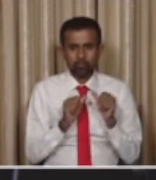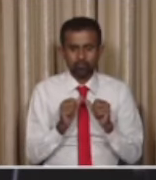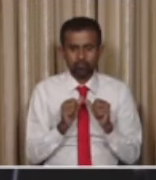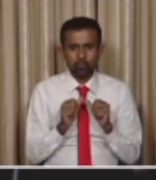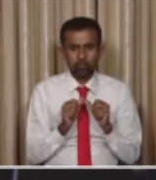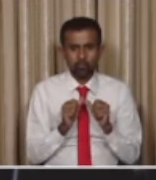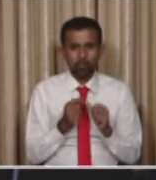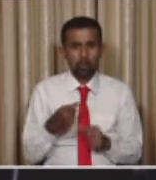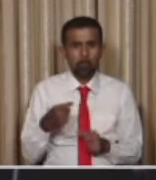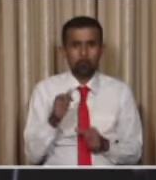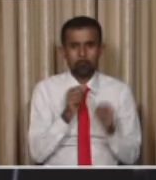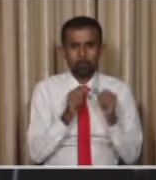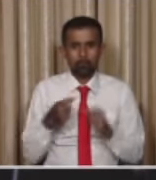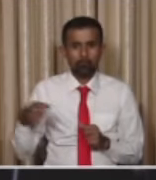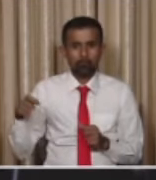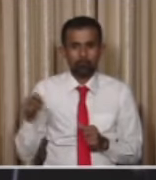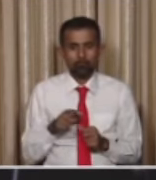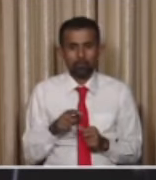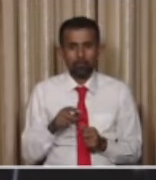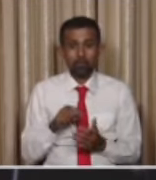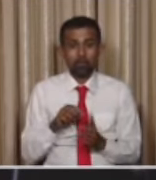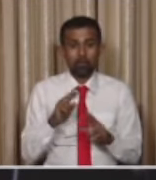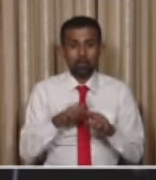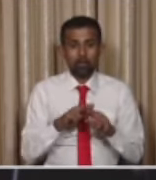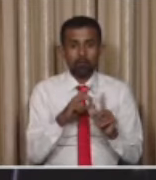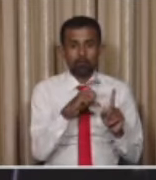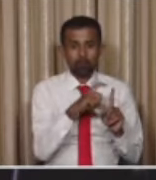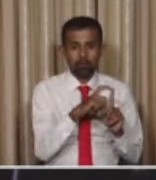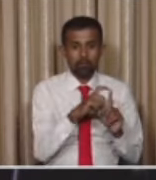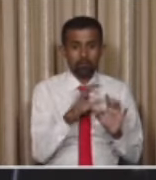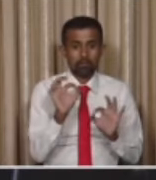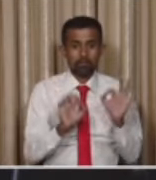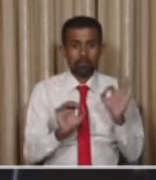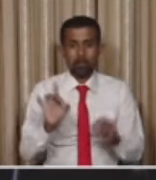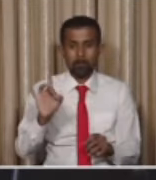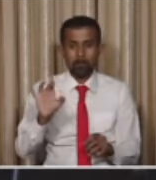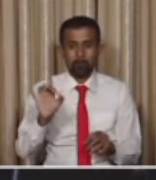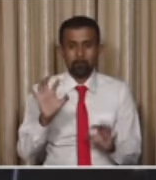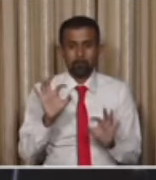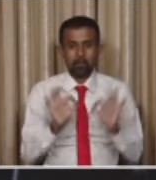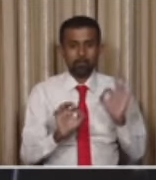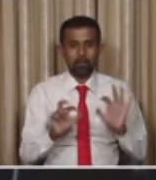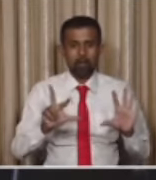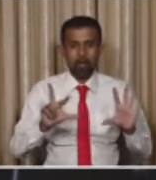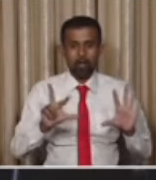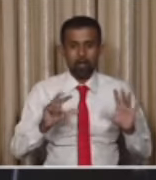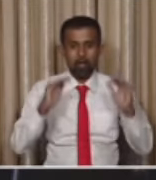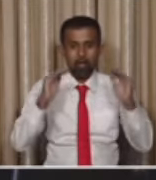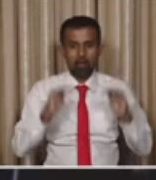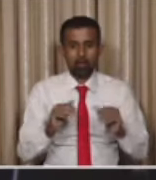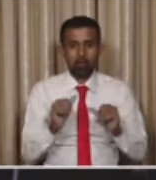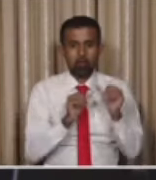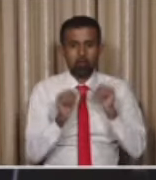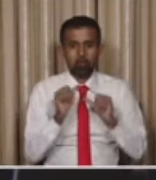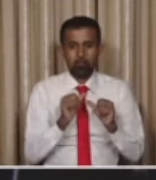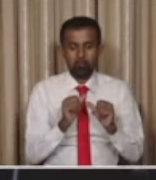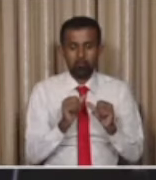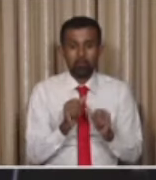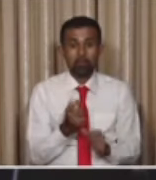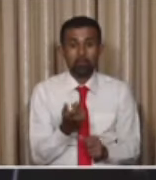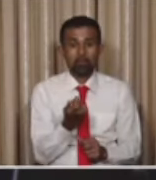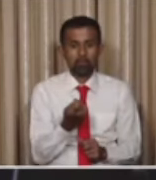තමයි බෙහෙත් ගන්නේ. ඔවුන්ගේ ස්ථාවර ගිණුම් වල 15% දැන් 8% දක්වා අඩුකරලා තියෙනවා උන්ට බෙහෙත් ගන්න ඇත්ත වශයෙන් බෙහෙත්පත්